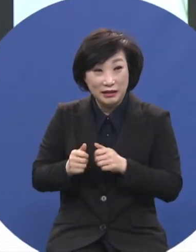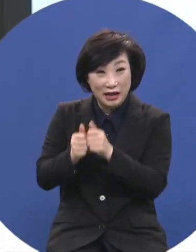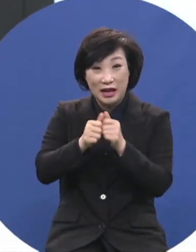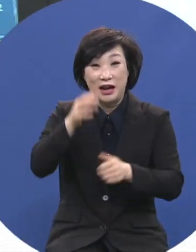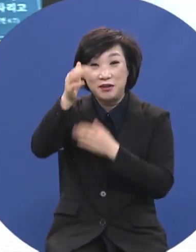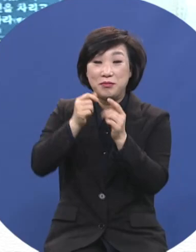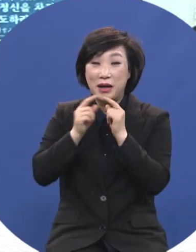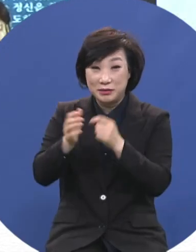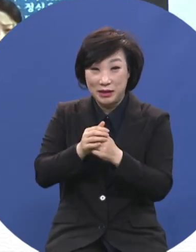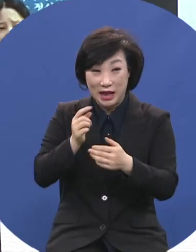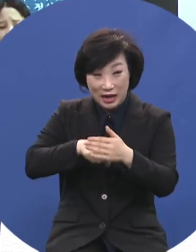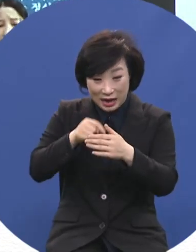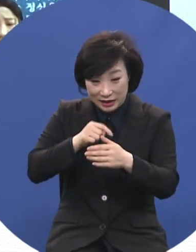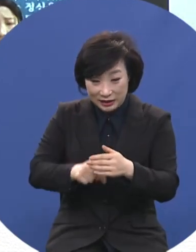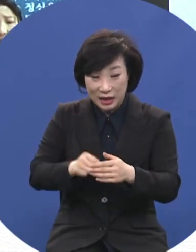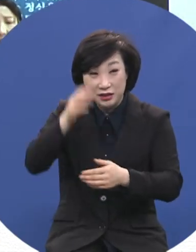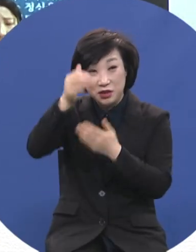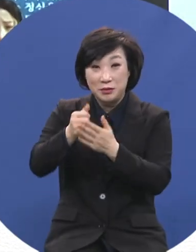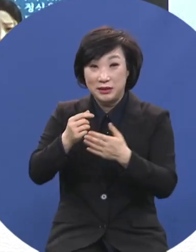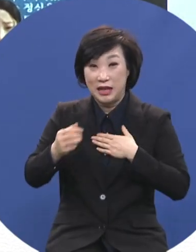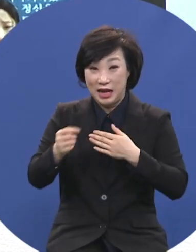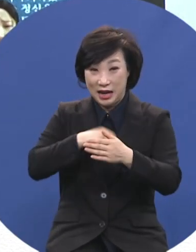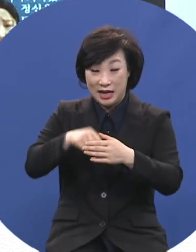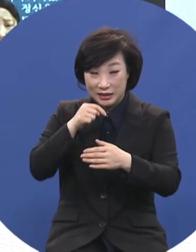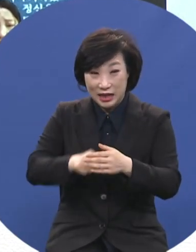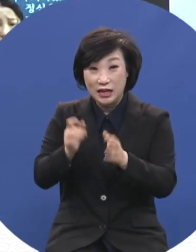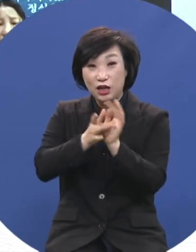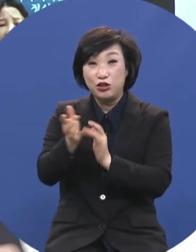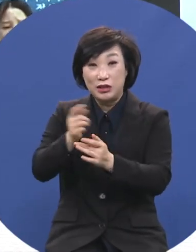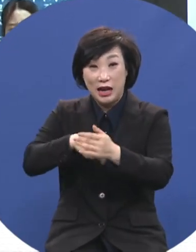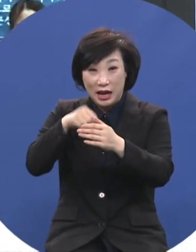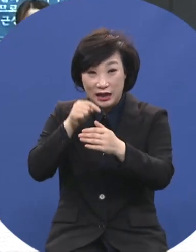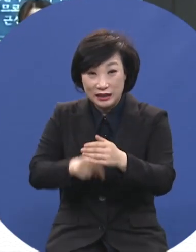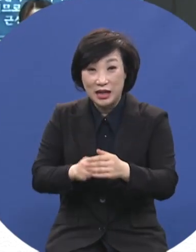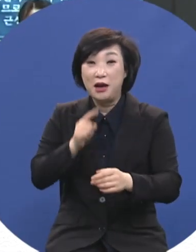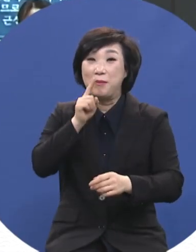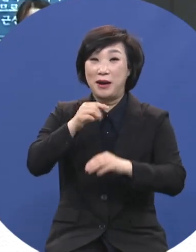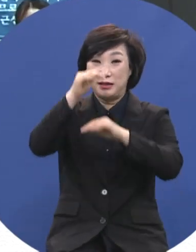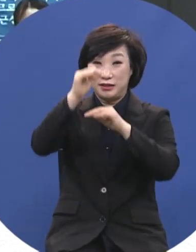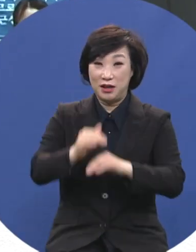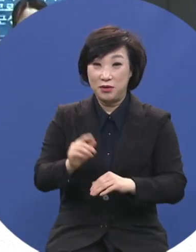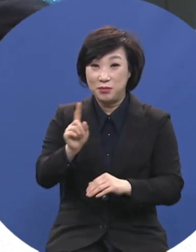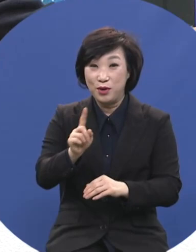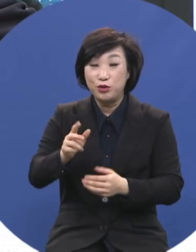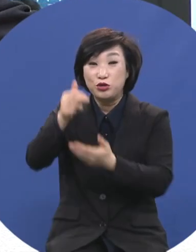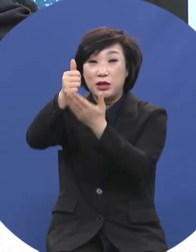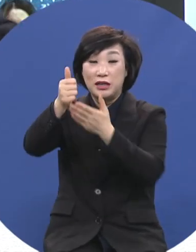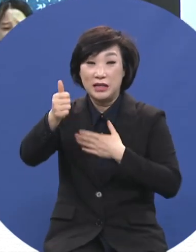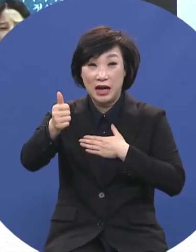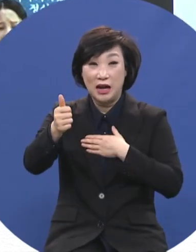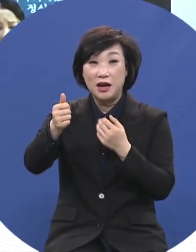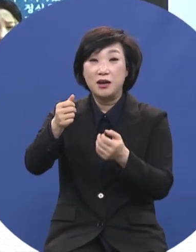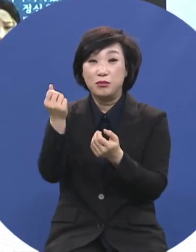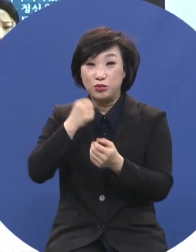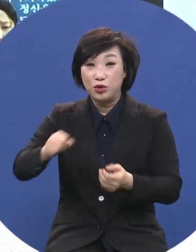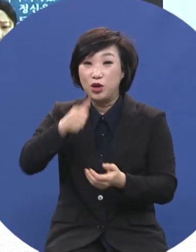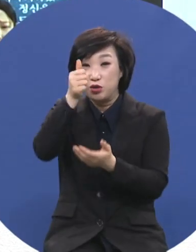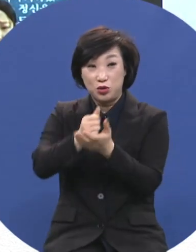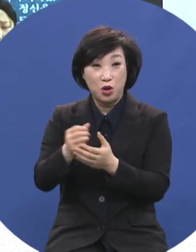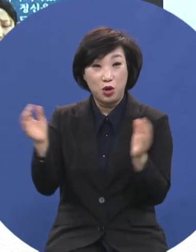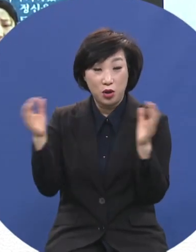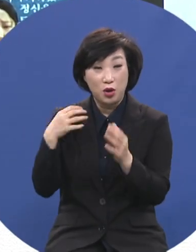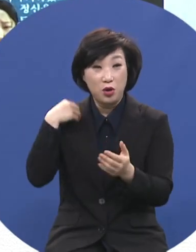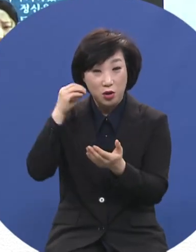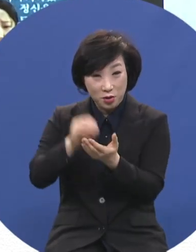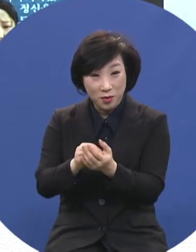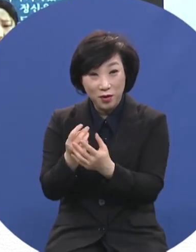안에, 성령이 내 안에, 예수가 내 안에란 말은 주님과 나와 파괴된 질서를 회복시켜 하나가